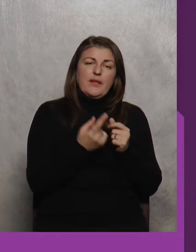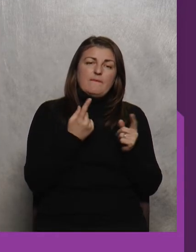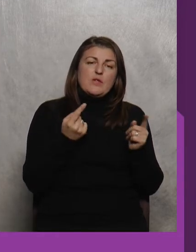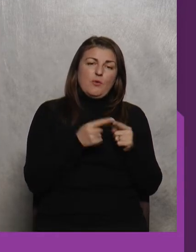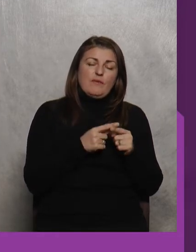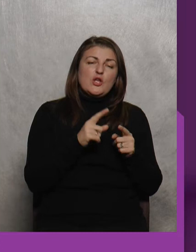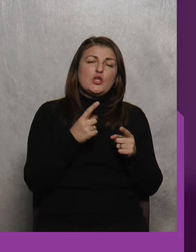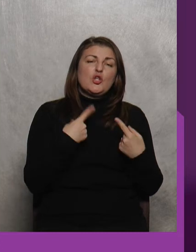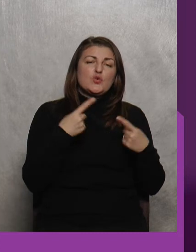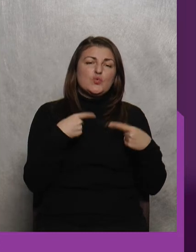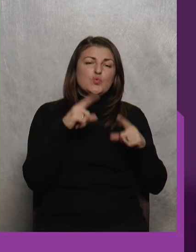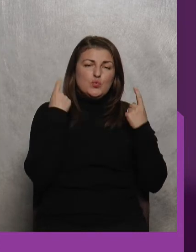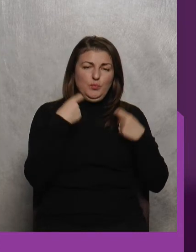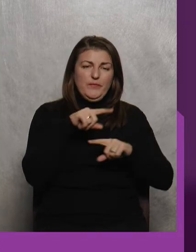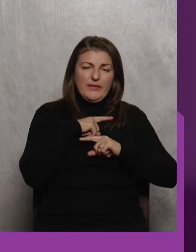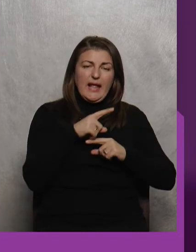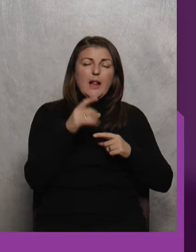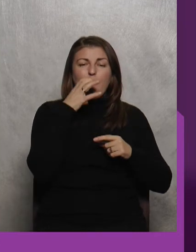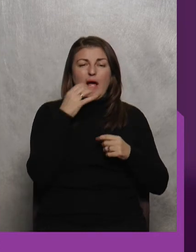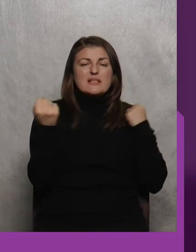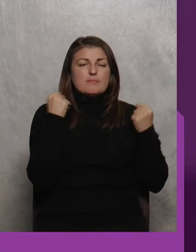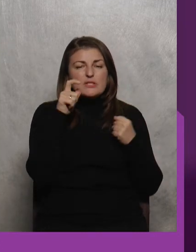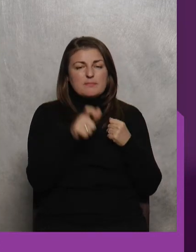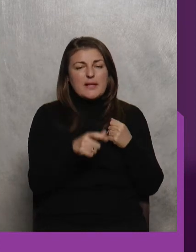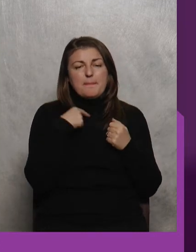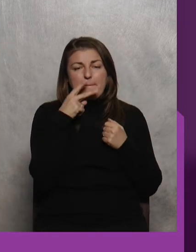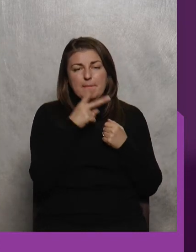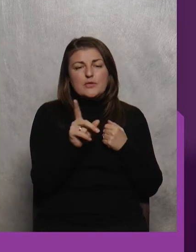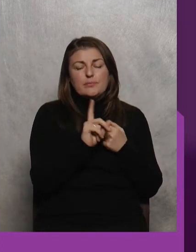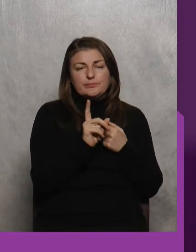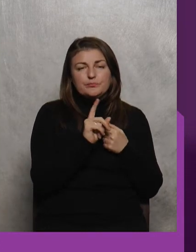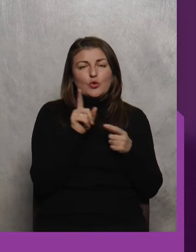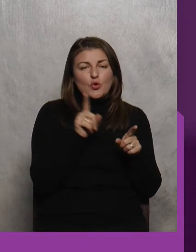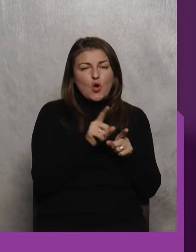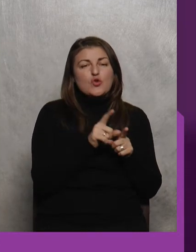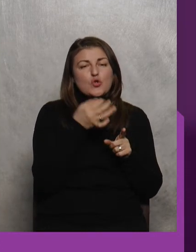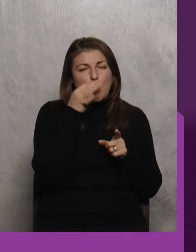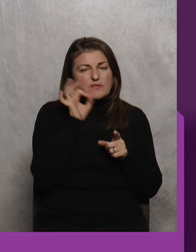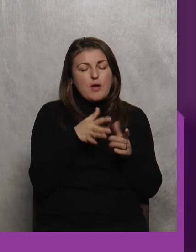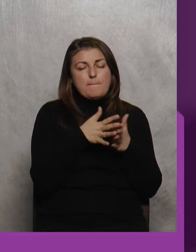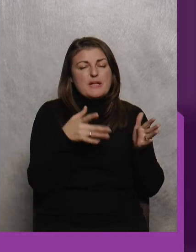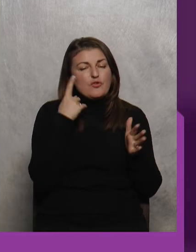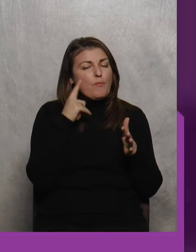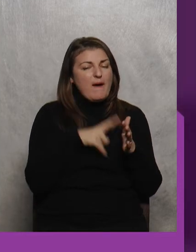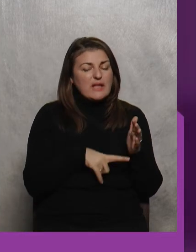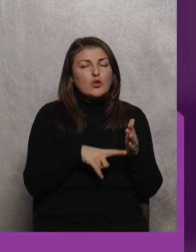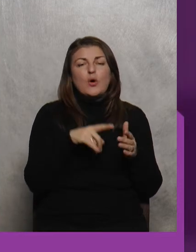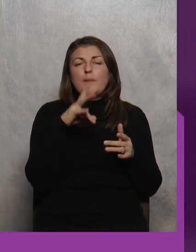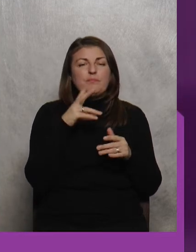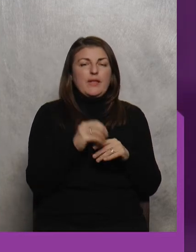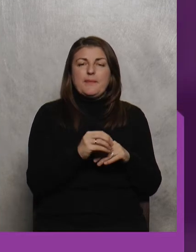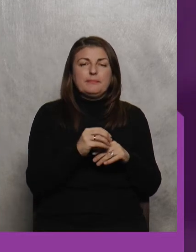відповідно, суперфінал. Болгарський спортсмен, ми бачимо, що теж досвідчений, більш впевнено,